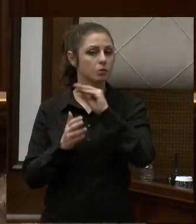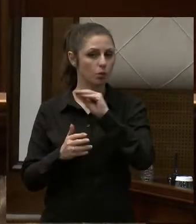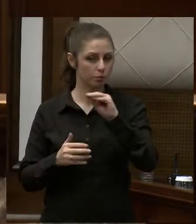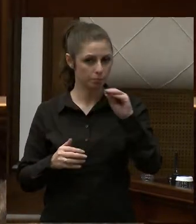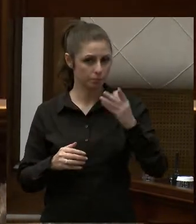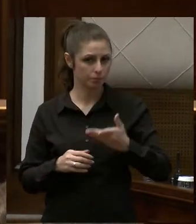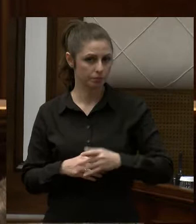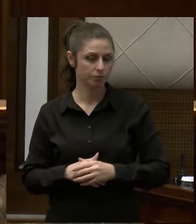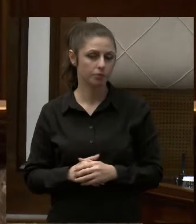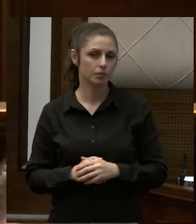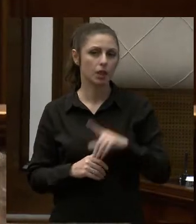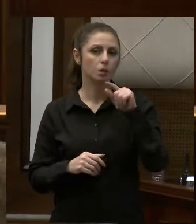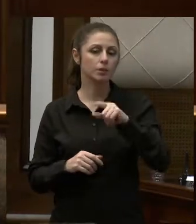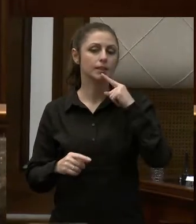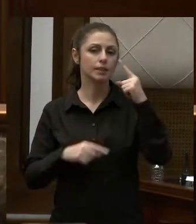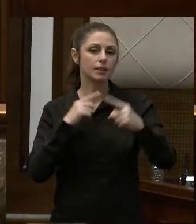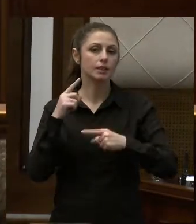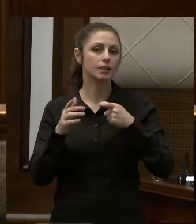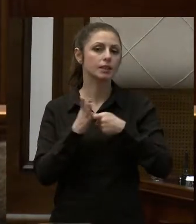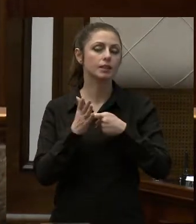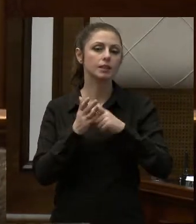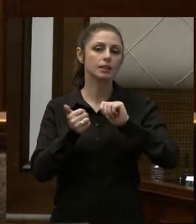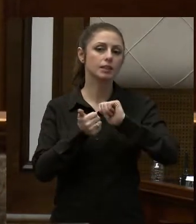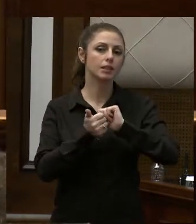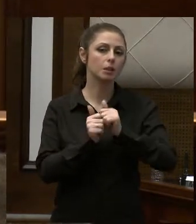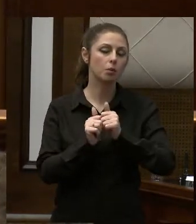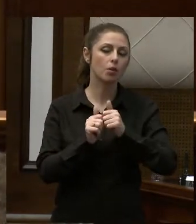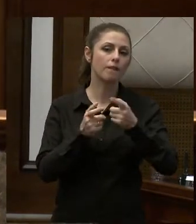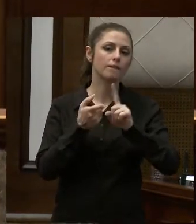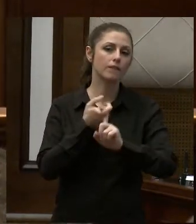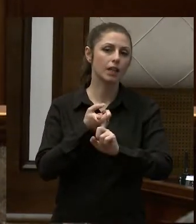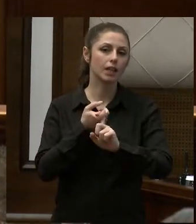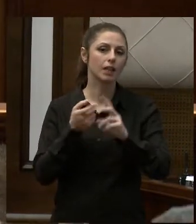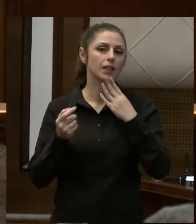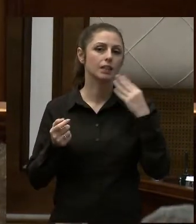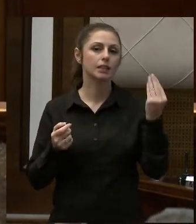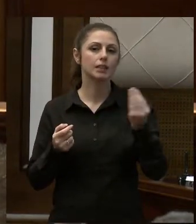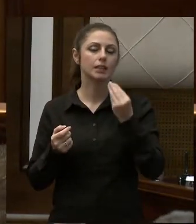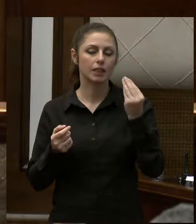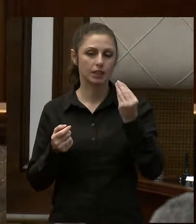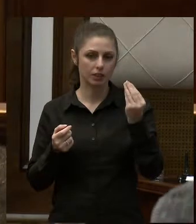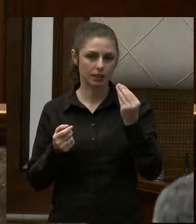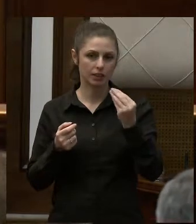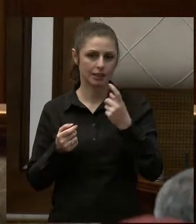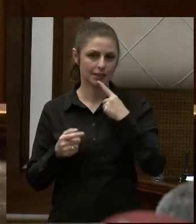Bu yılın da ismi spor ve gençlik ve spor yılı